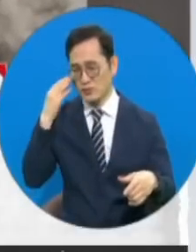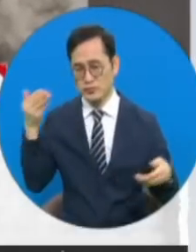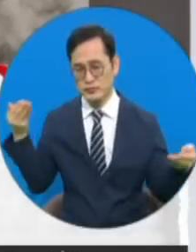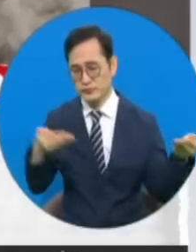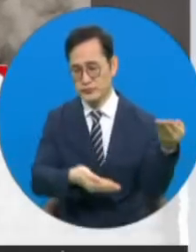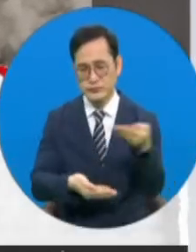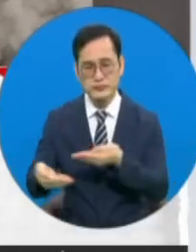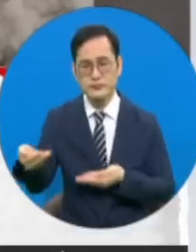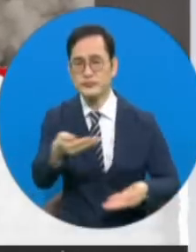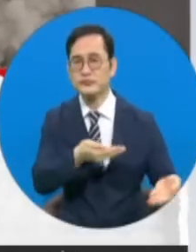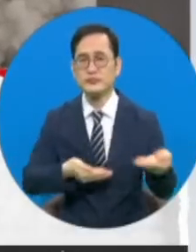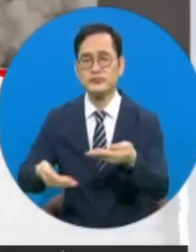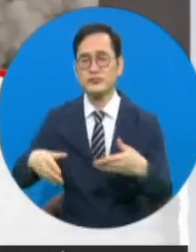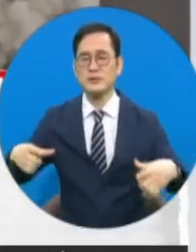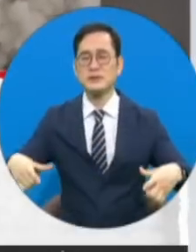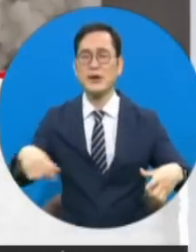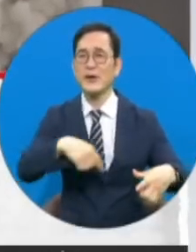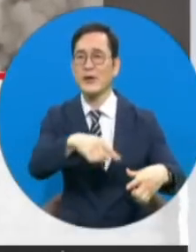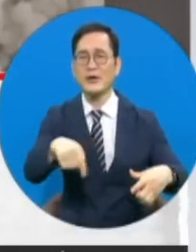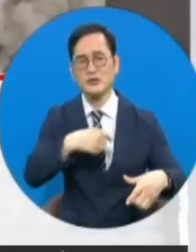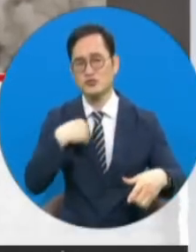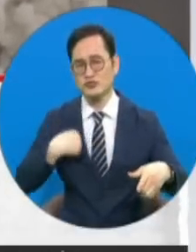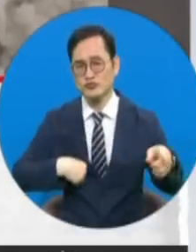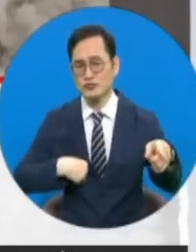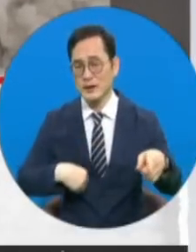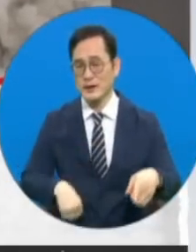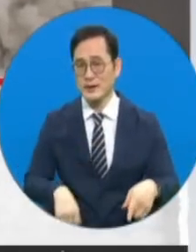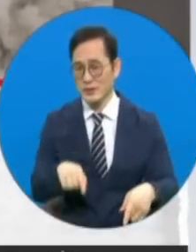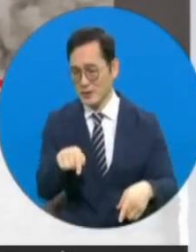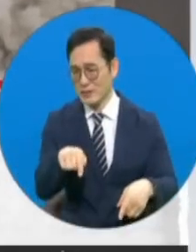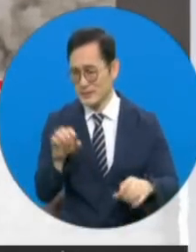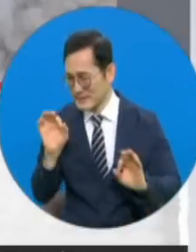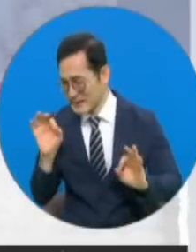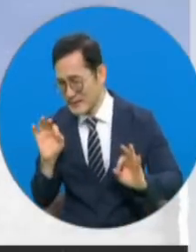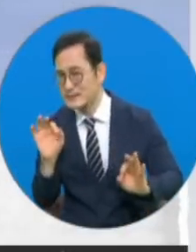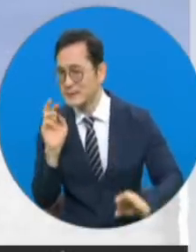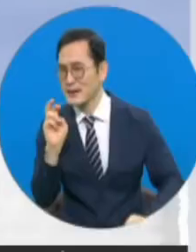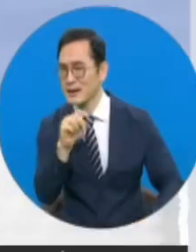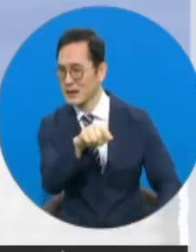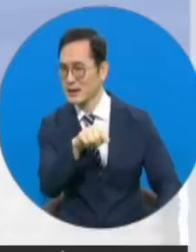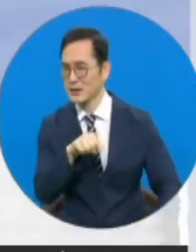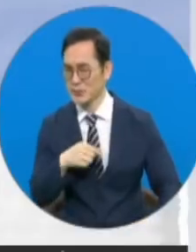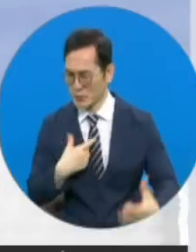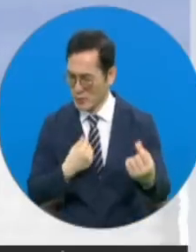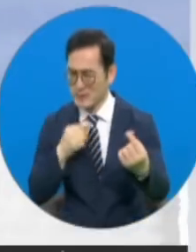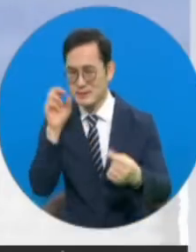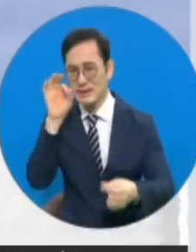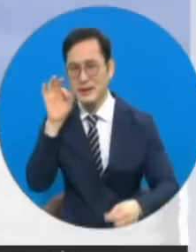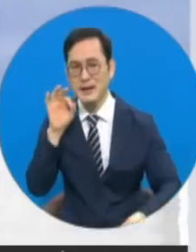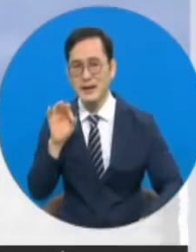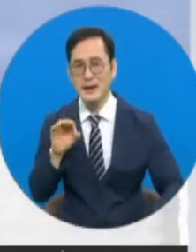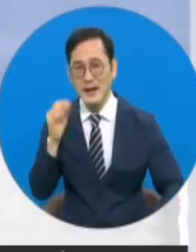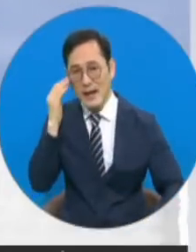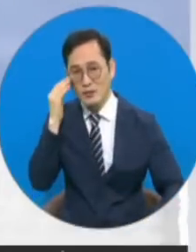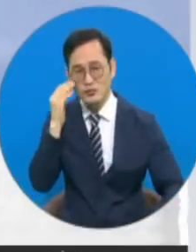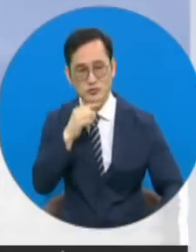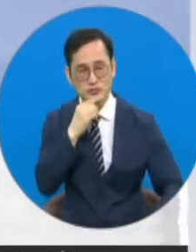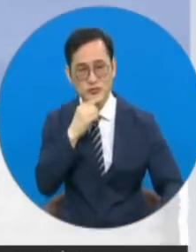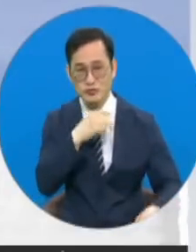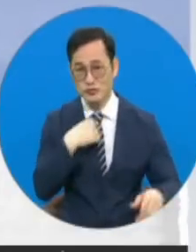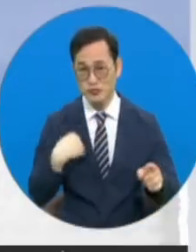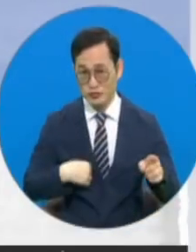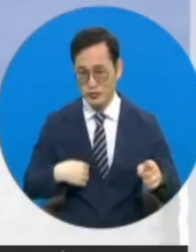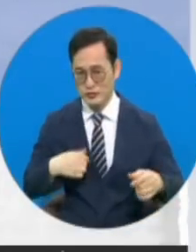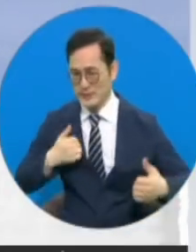들어올 수 있는 곳이기 때문에 아마 중국 측에서도 저런 활동을 할 것으로 보여서 어떻게 보면 중국 해군과 우리 해군이 보이지 않는